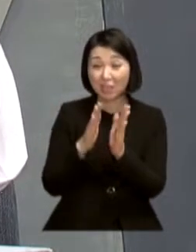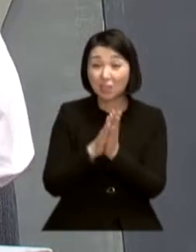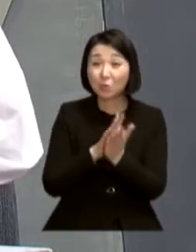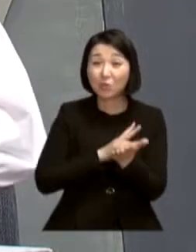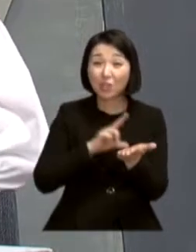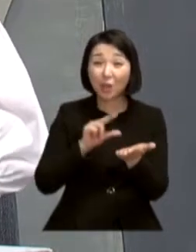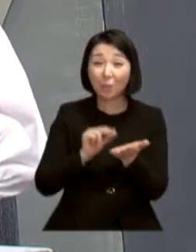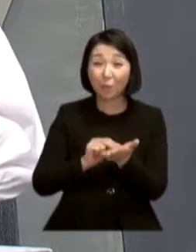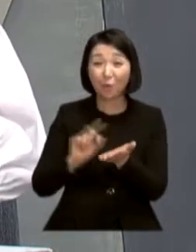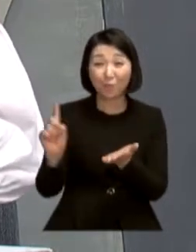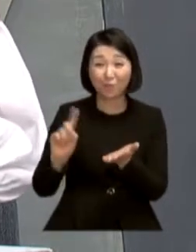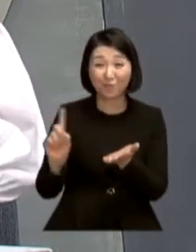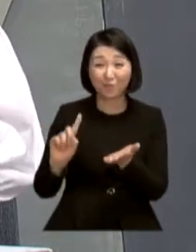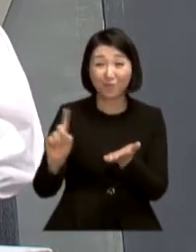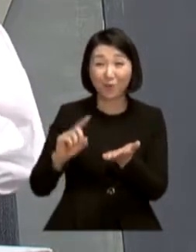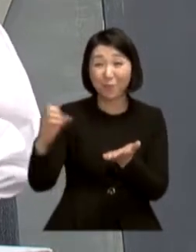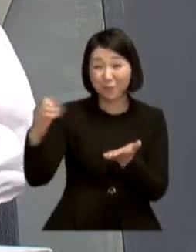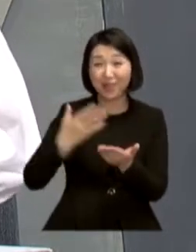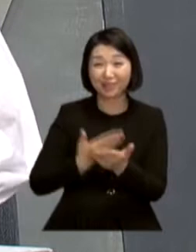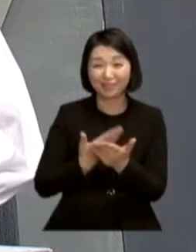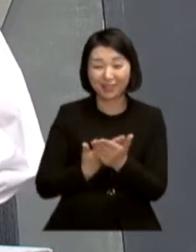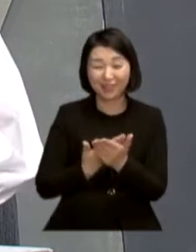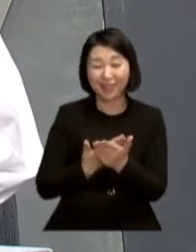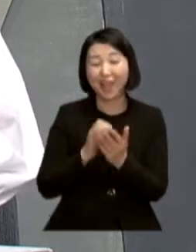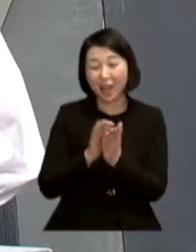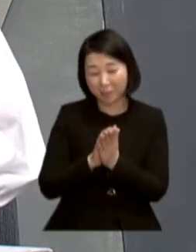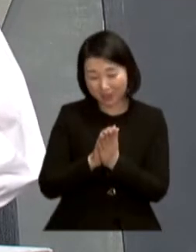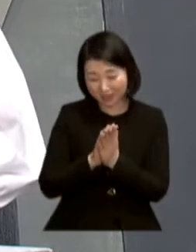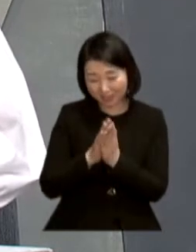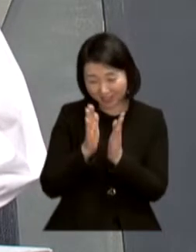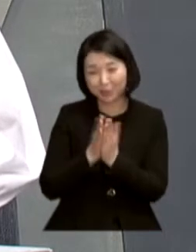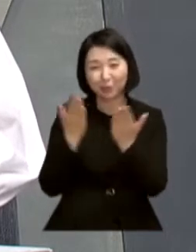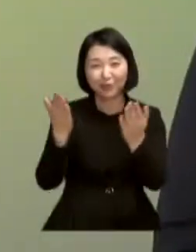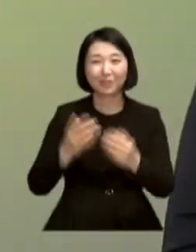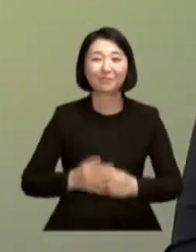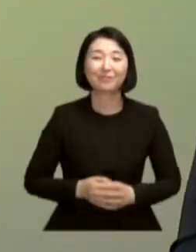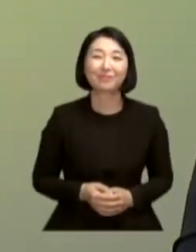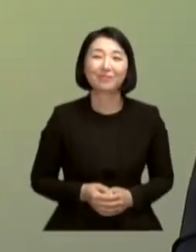저희가 함께 그 기도 제목 가지고 기도하겠습니다. 네.